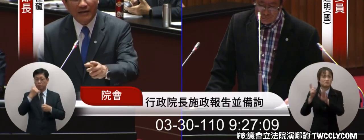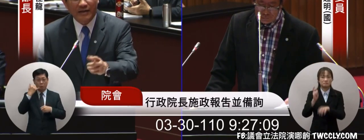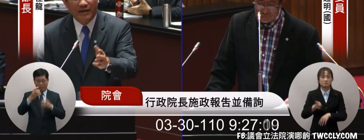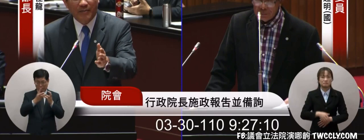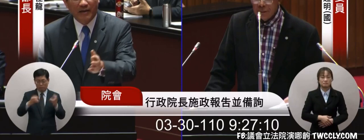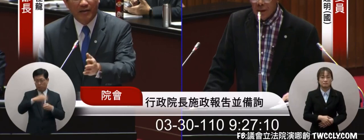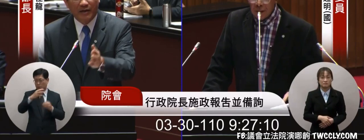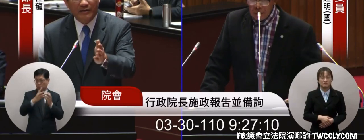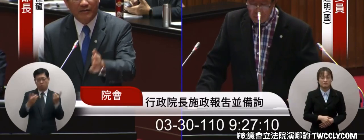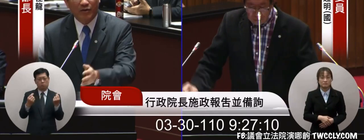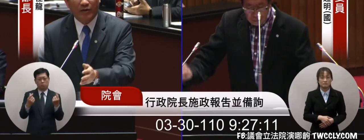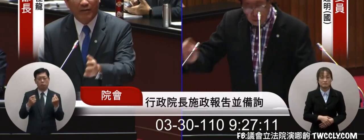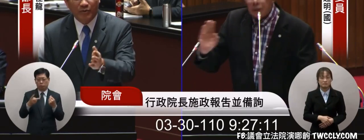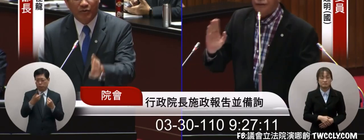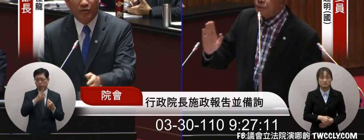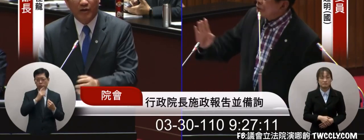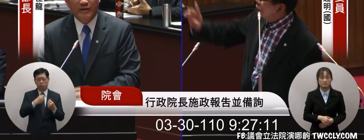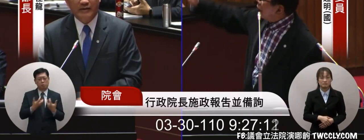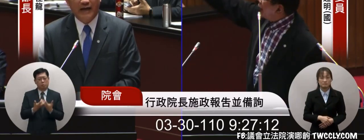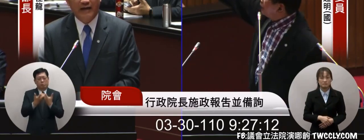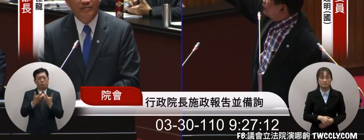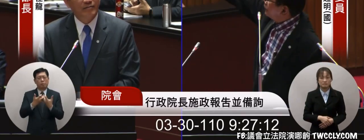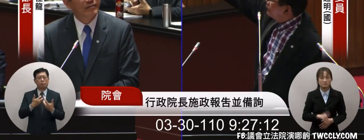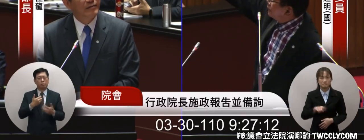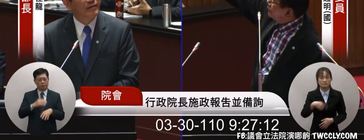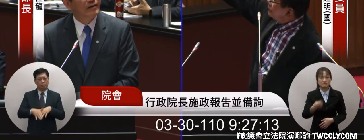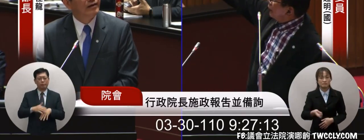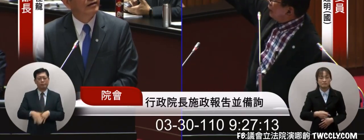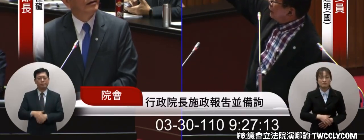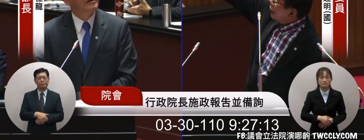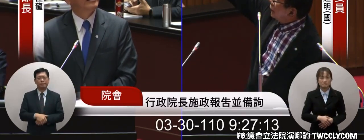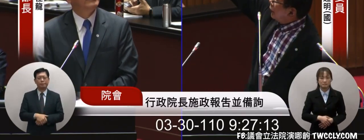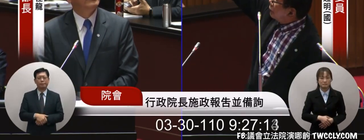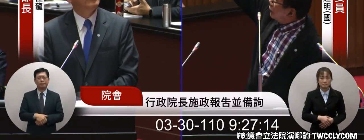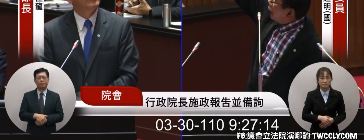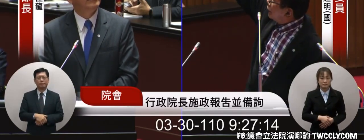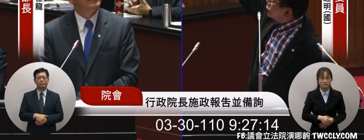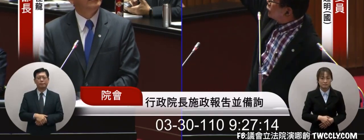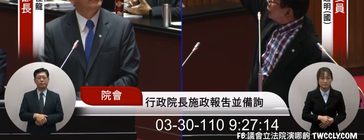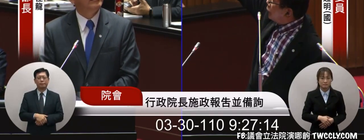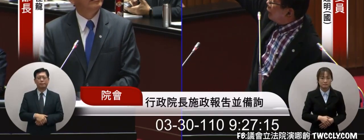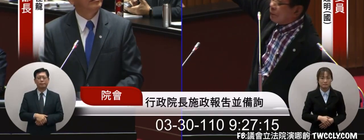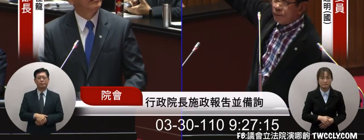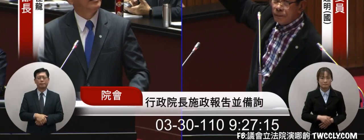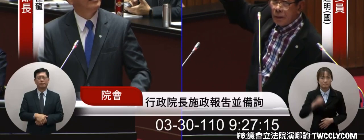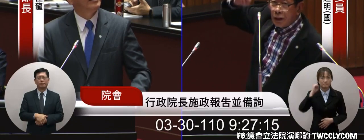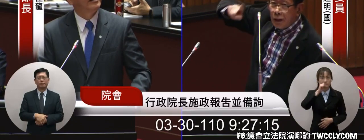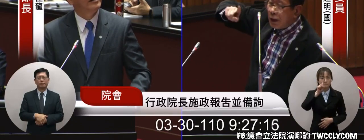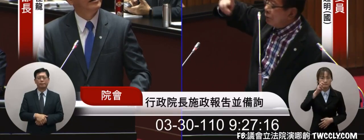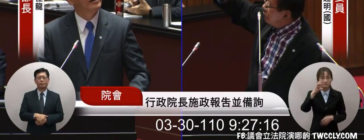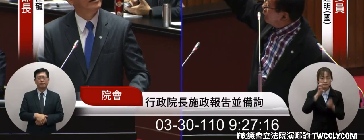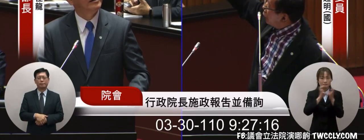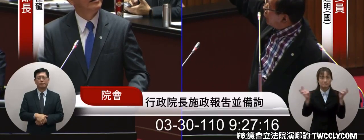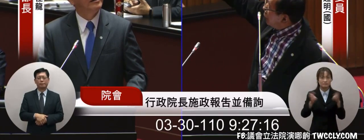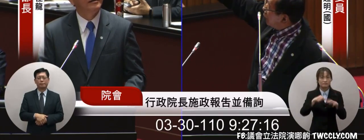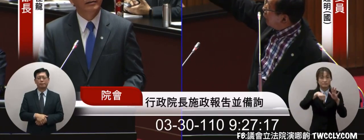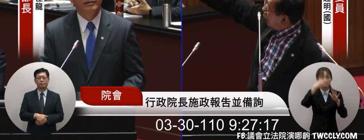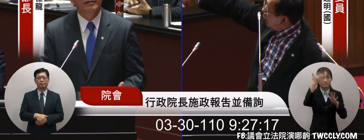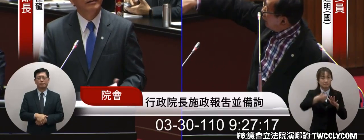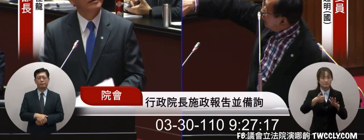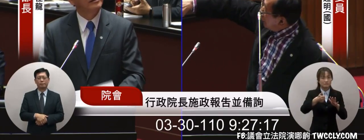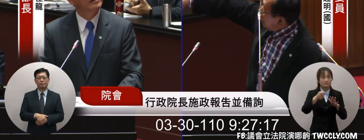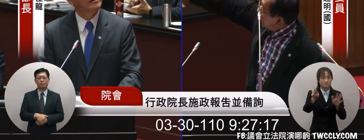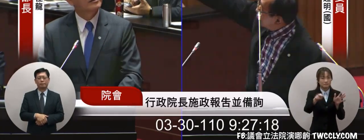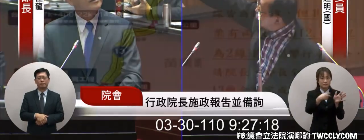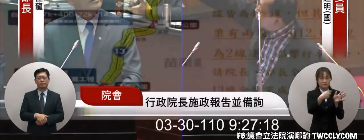響三線那邊也會造成容量不足也會塞再來大水管台磁三線一定補充要創